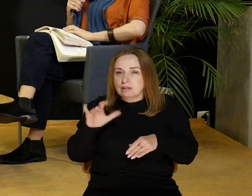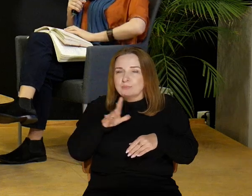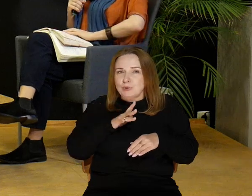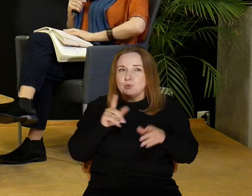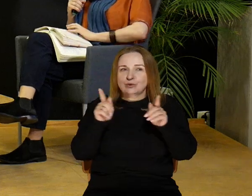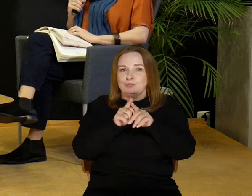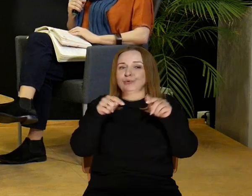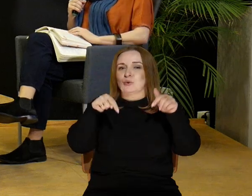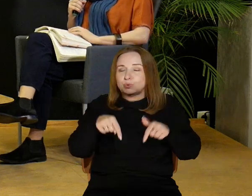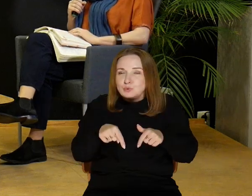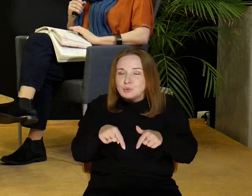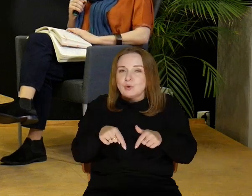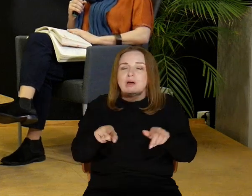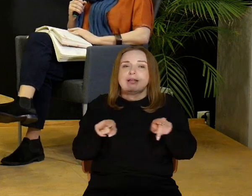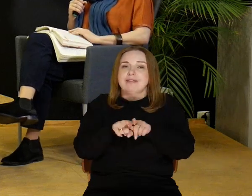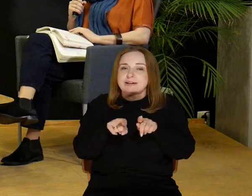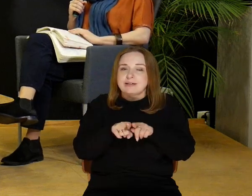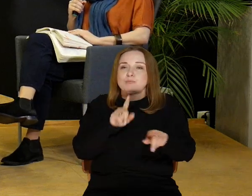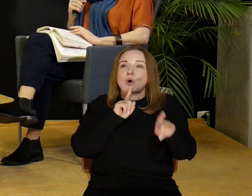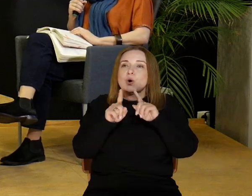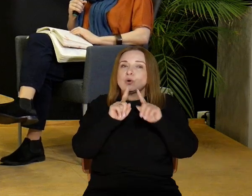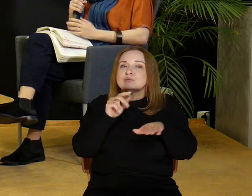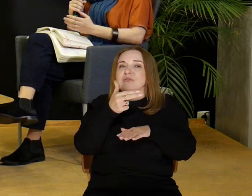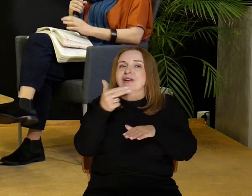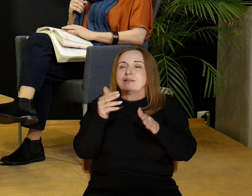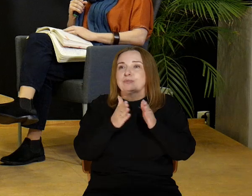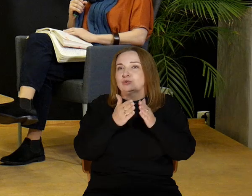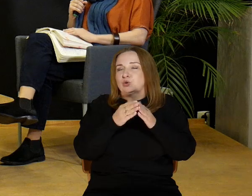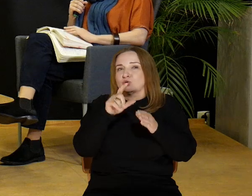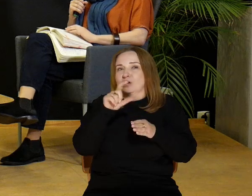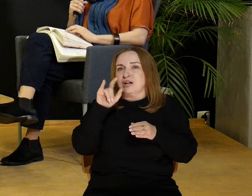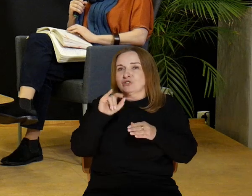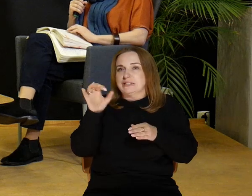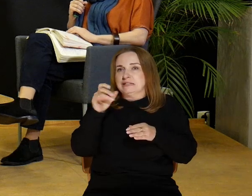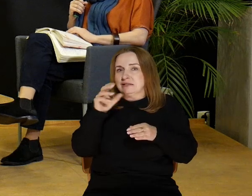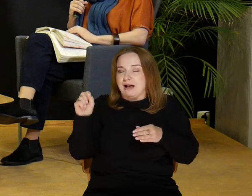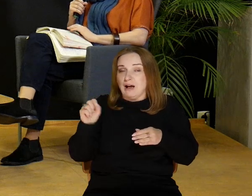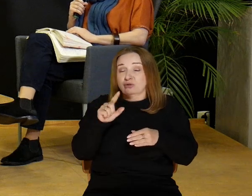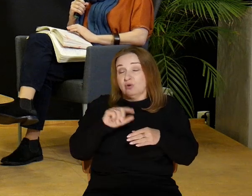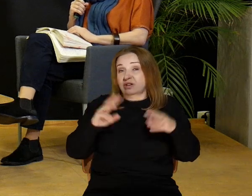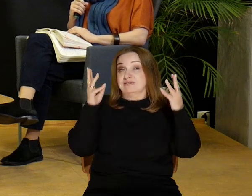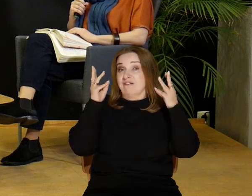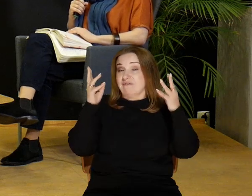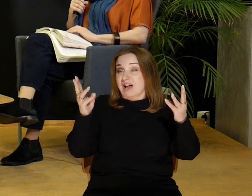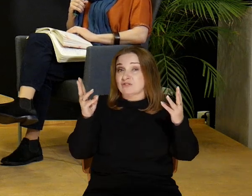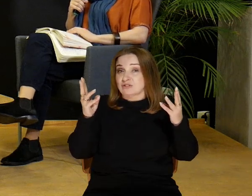przedostatnim, gdzie czystka również jest taką i twoja historia ważną bohaterką tej